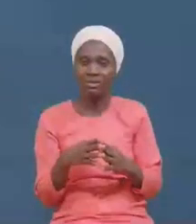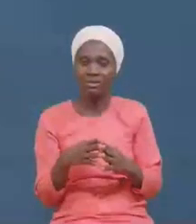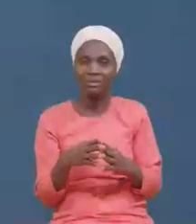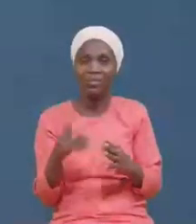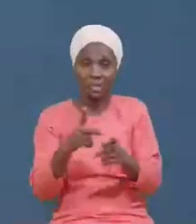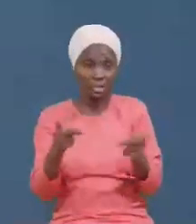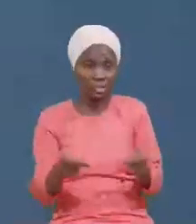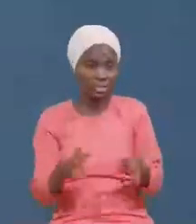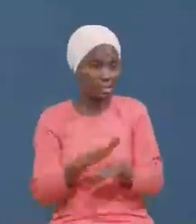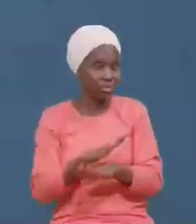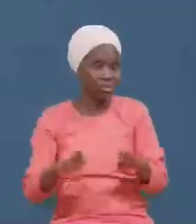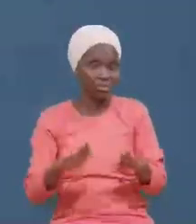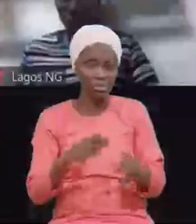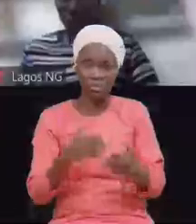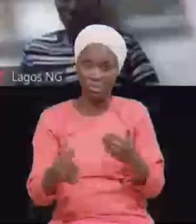pas.